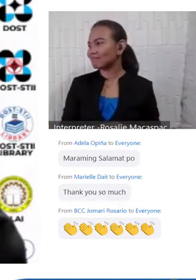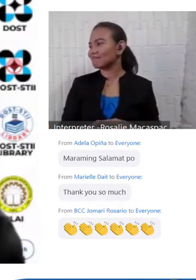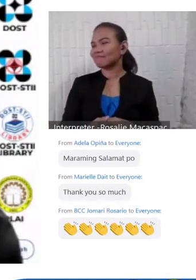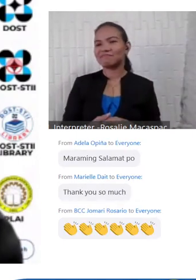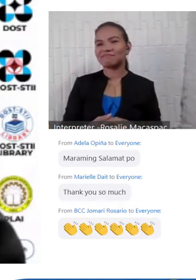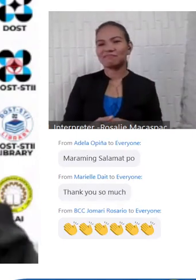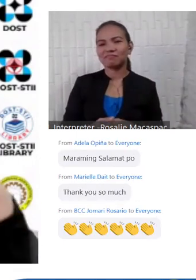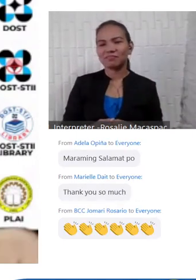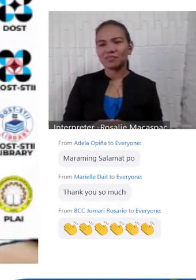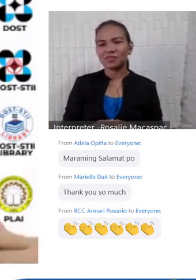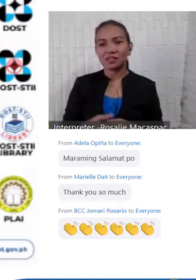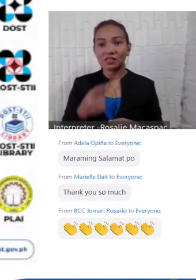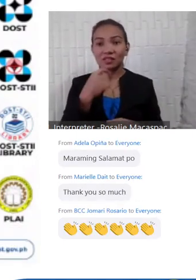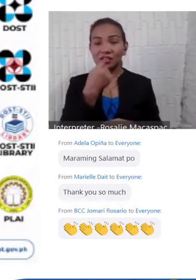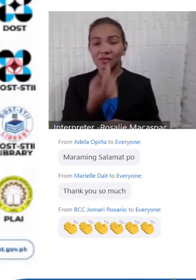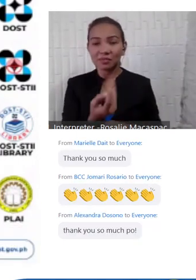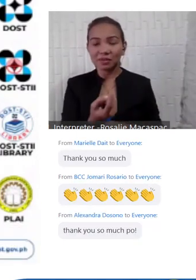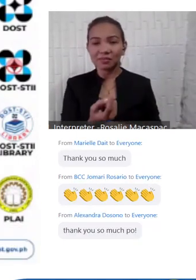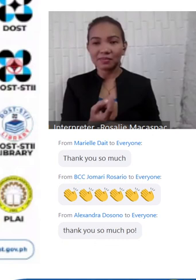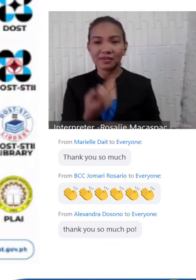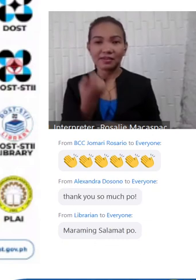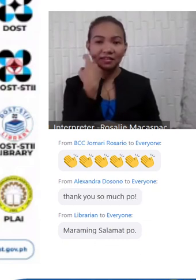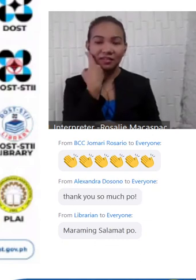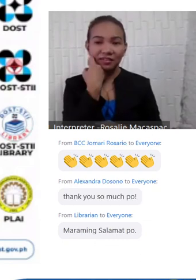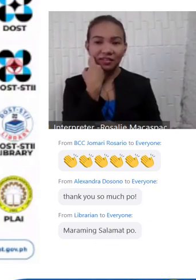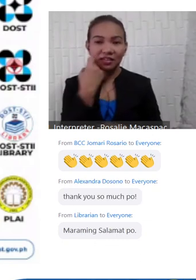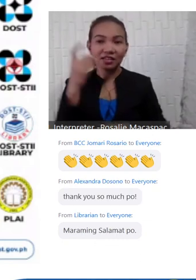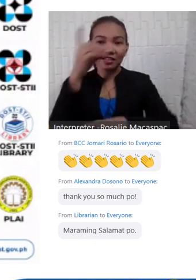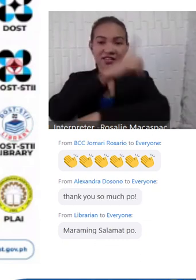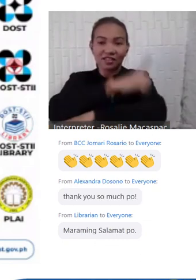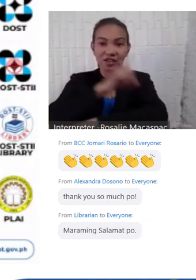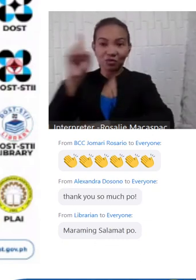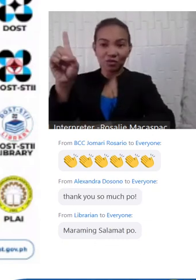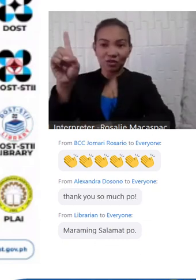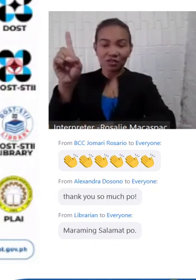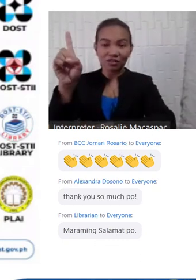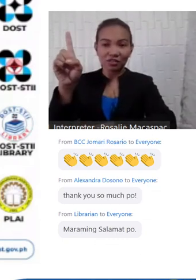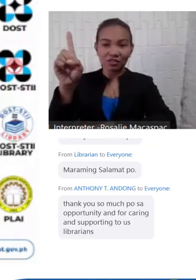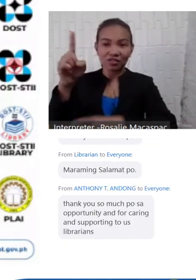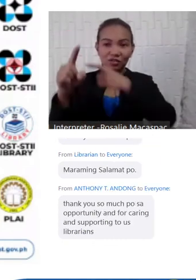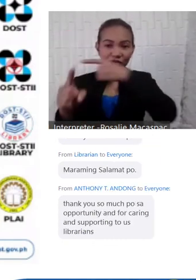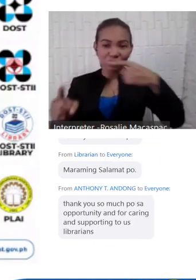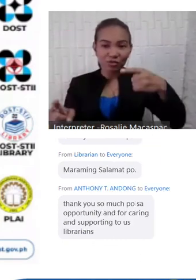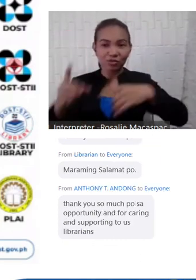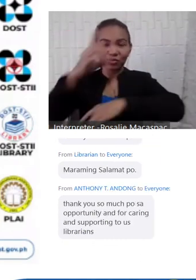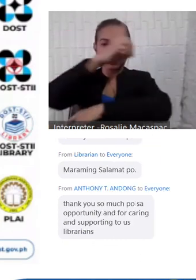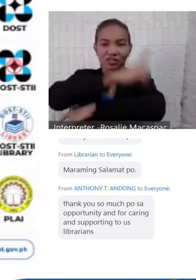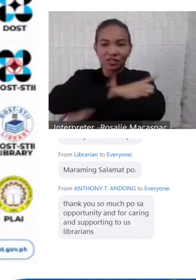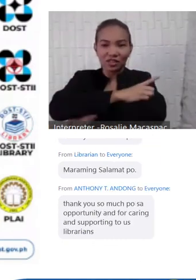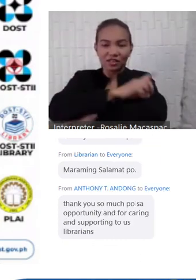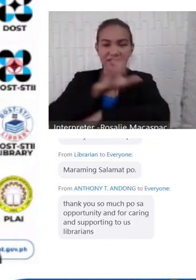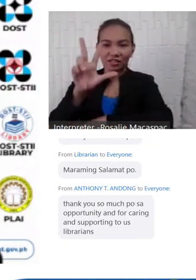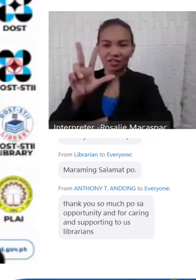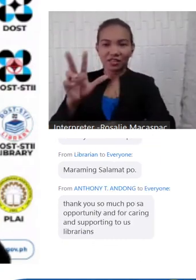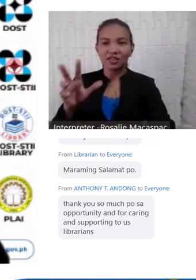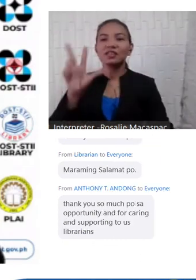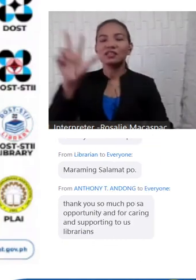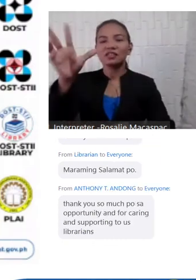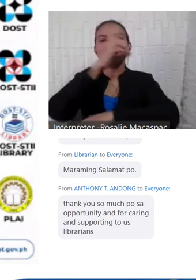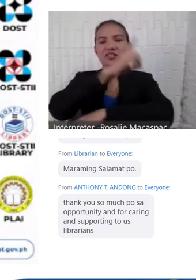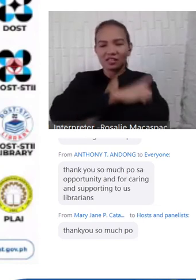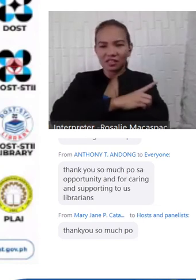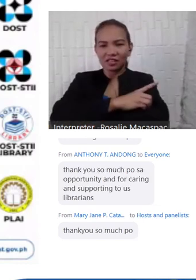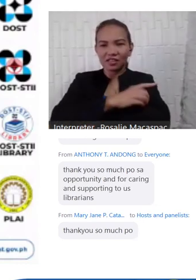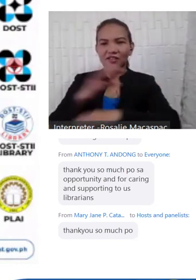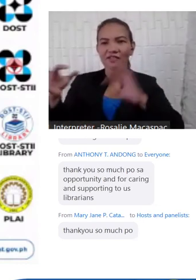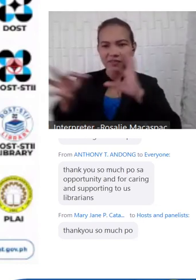Nabanggit po pala, binanggit po namin since day one hangga ngayon, this three-day webinar is in partnership with